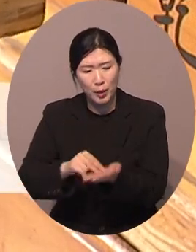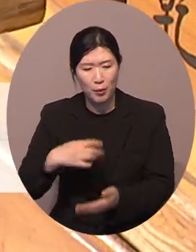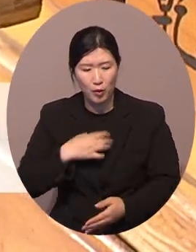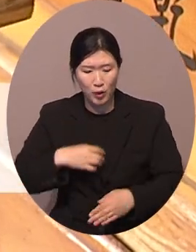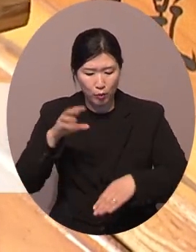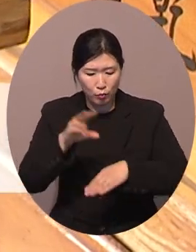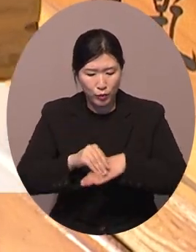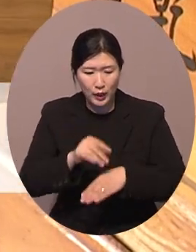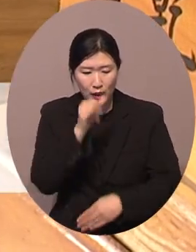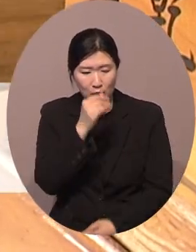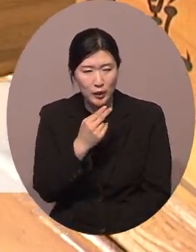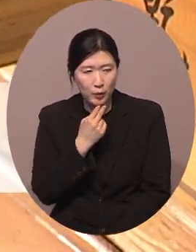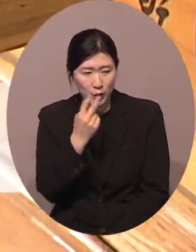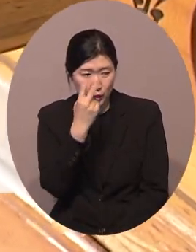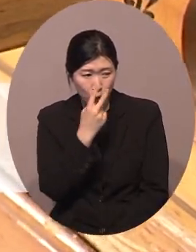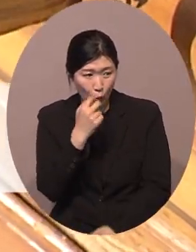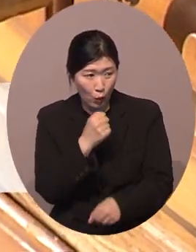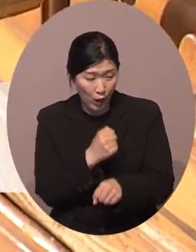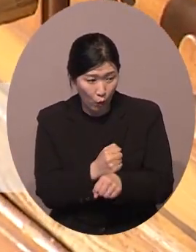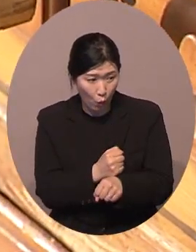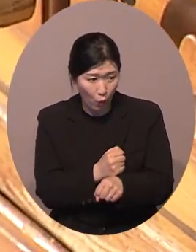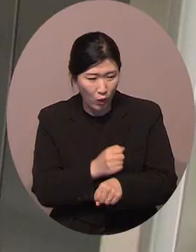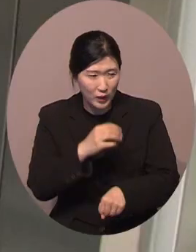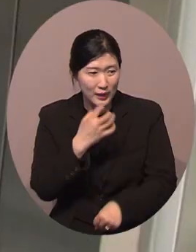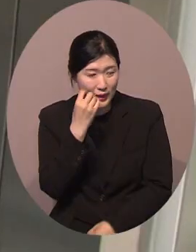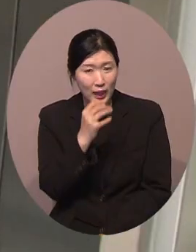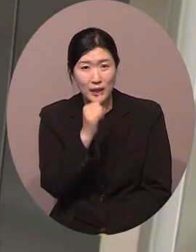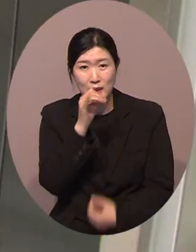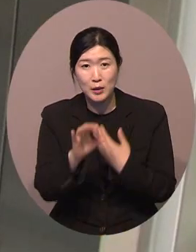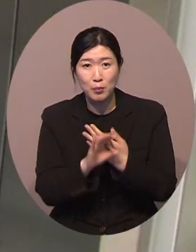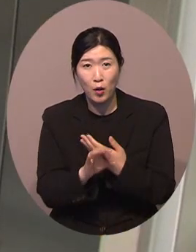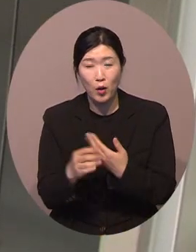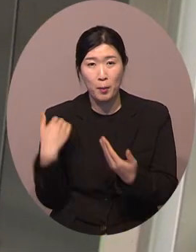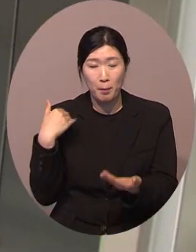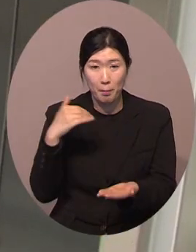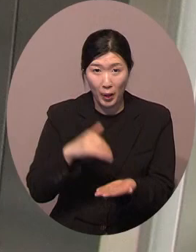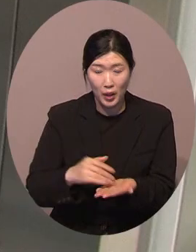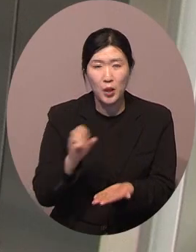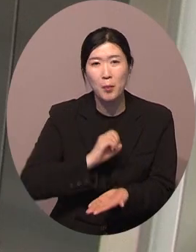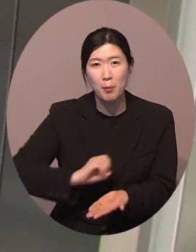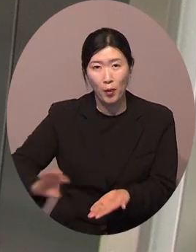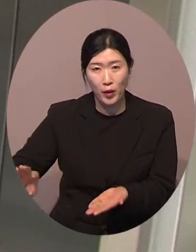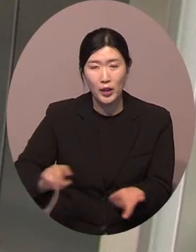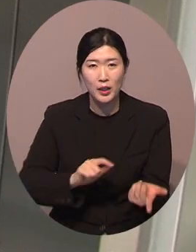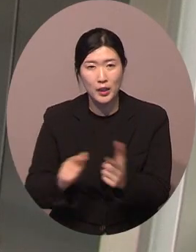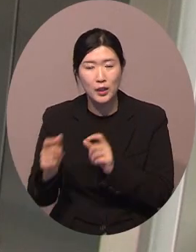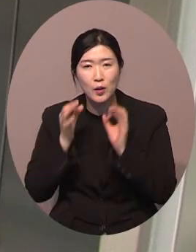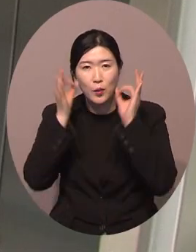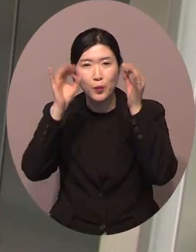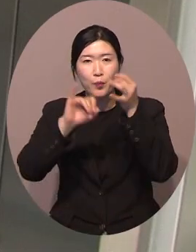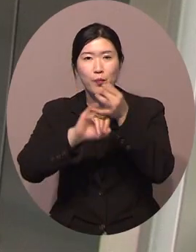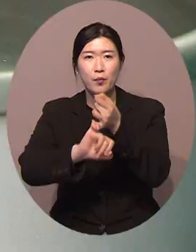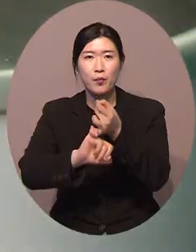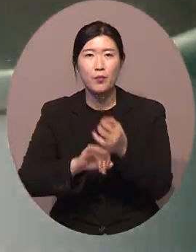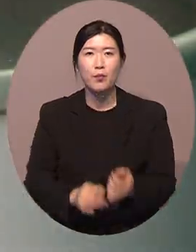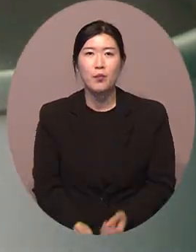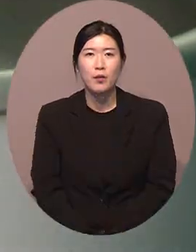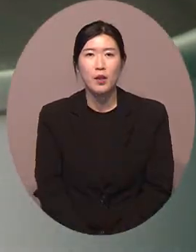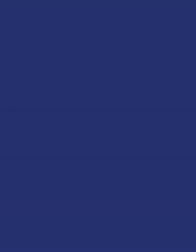집중 검사하고 적발된 부족함 식품은 회수 폐기 처리하는 등 신속한 유통 차단에 나설